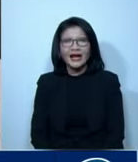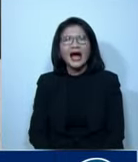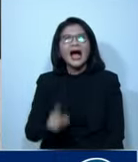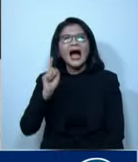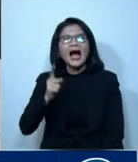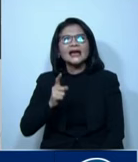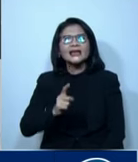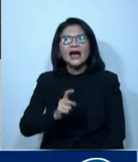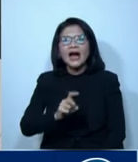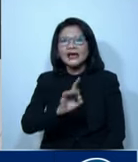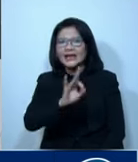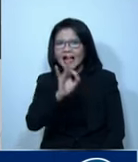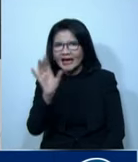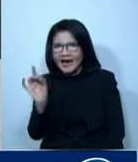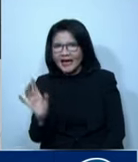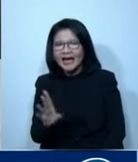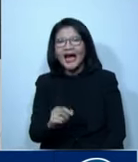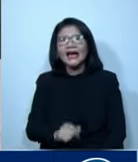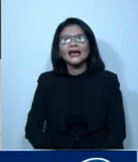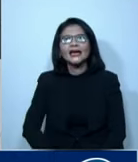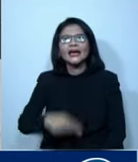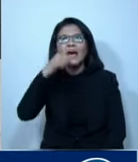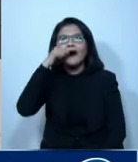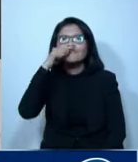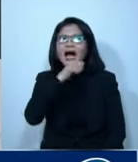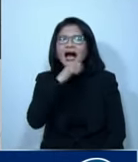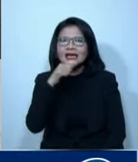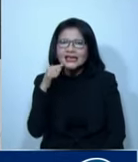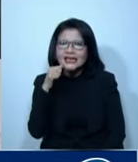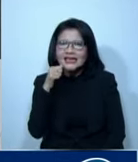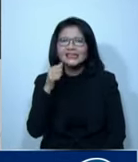Ada faktor-faktor lain, Pak Anies.